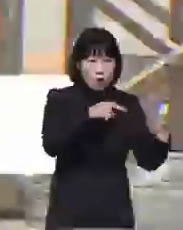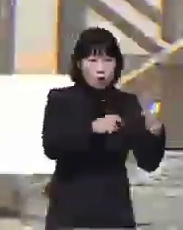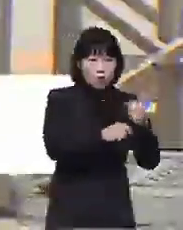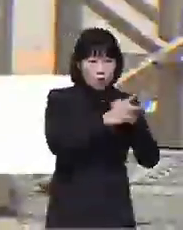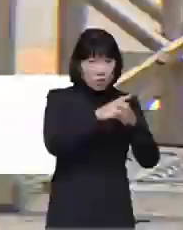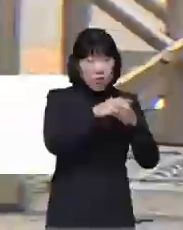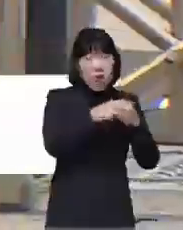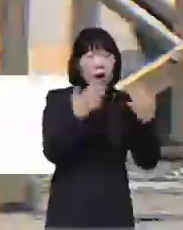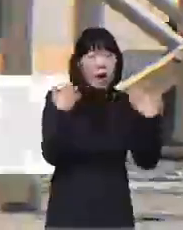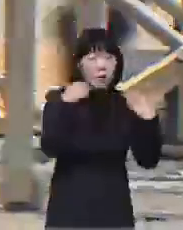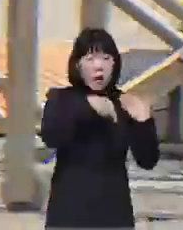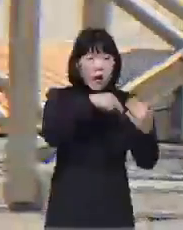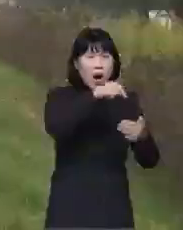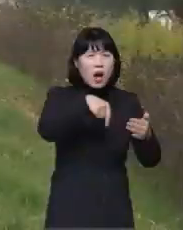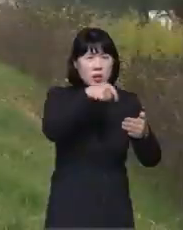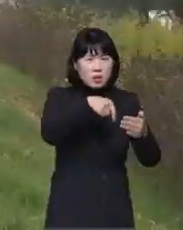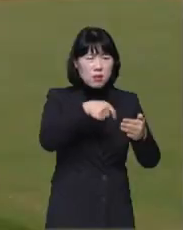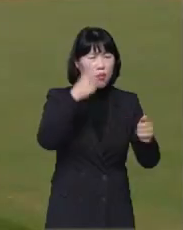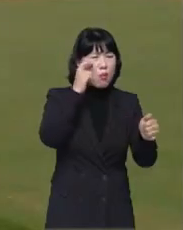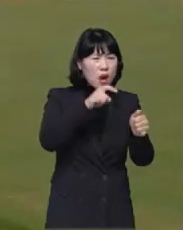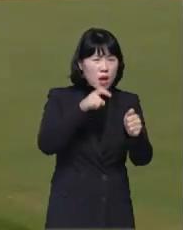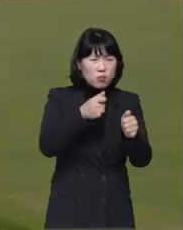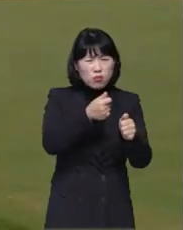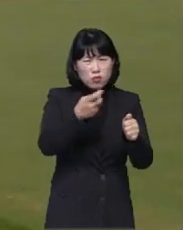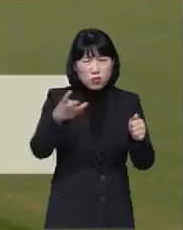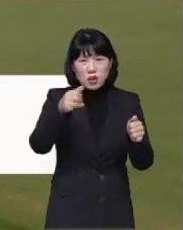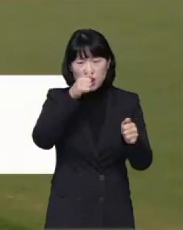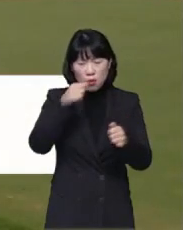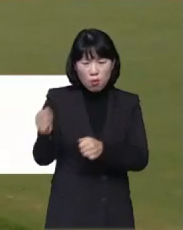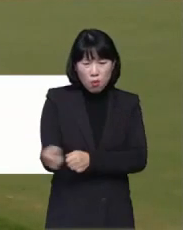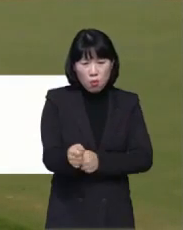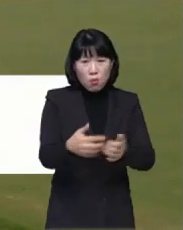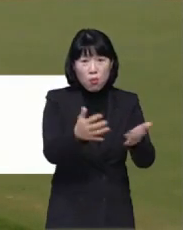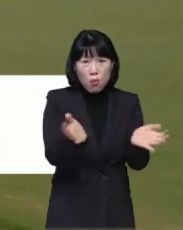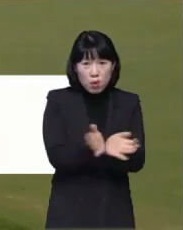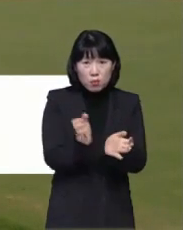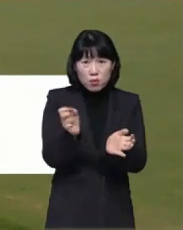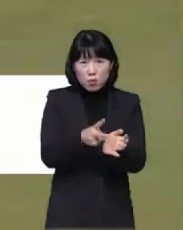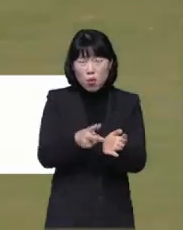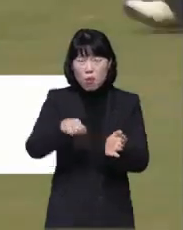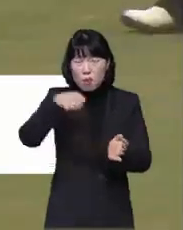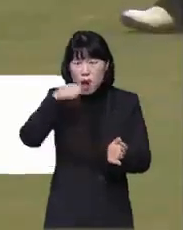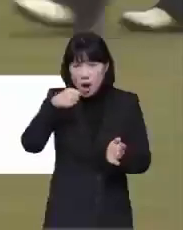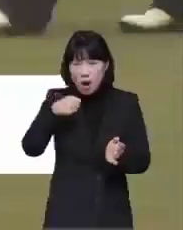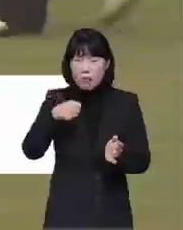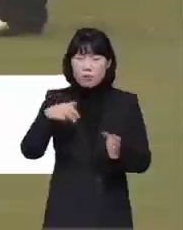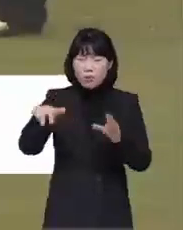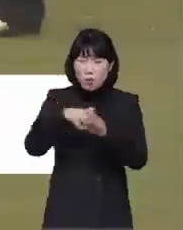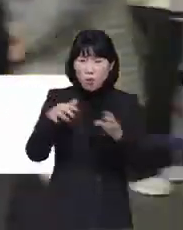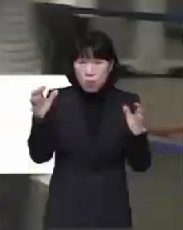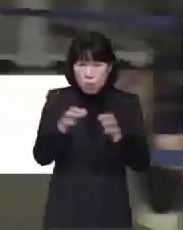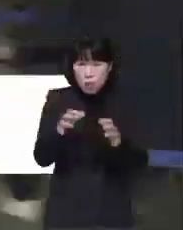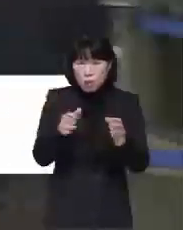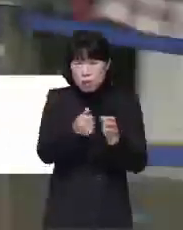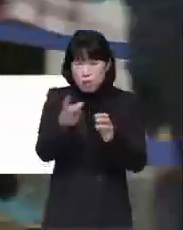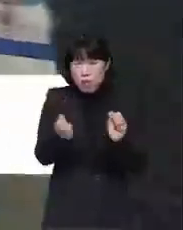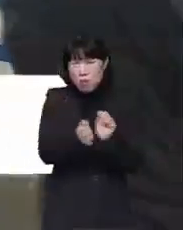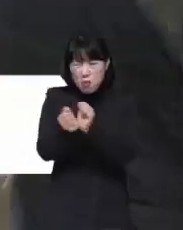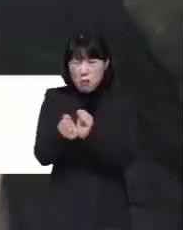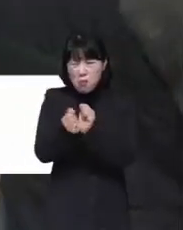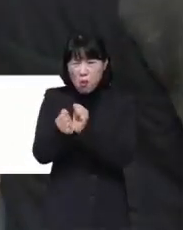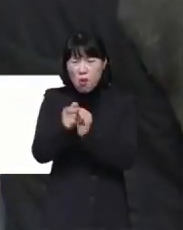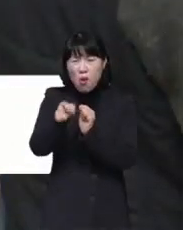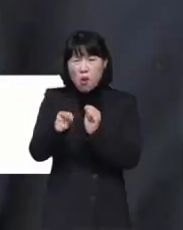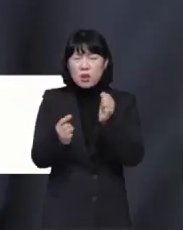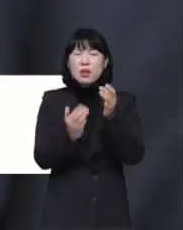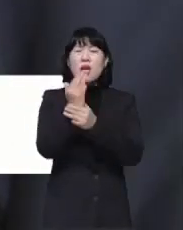자들이 이 따라 나왔습니다 최근 골프 모임 과 식당 종교 행사 등을 통한 소규모 집단 감염이 산발적으로